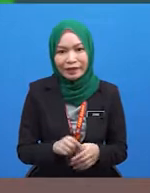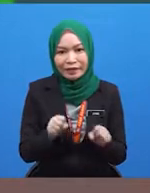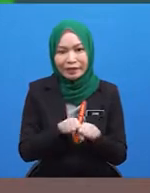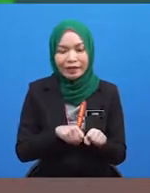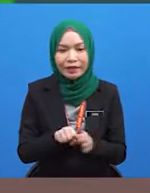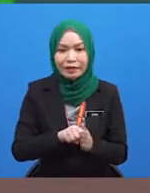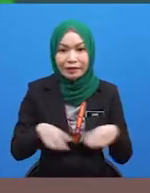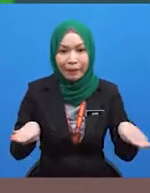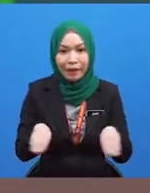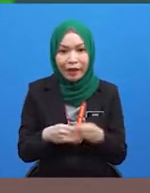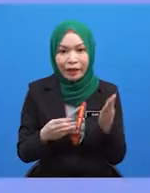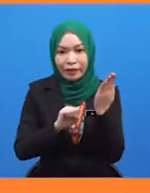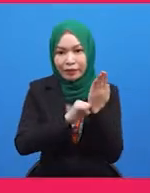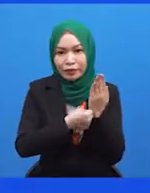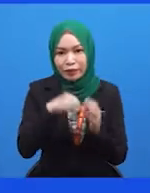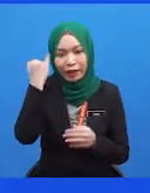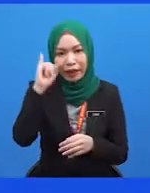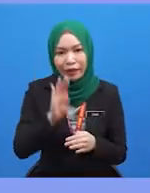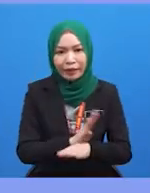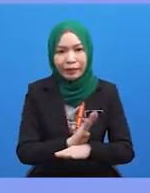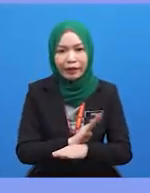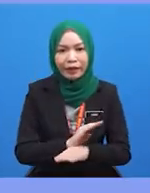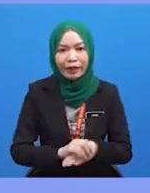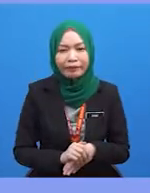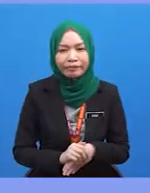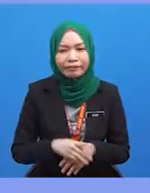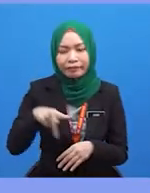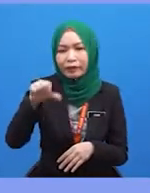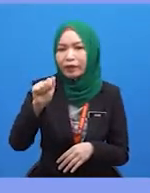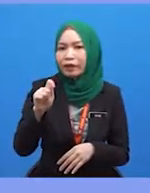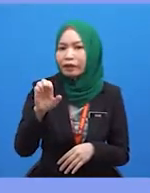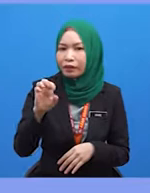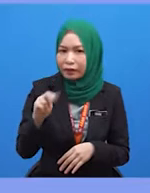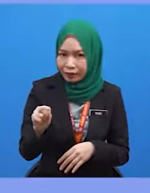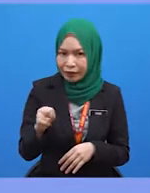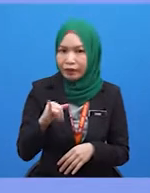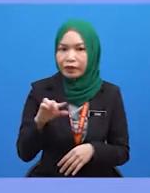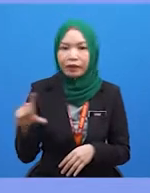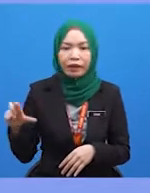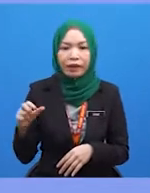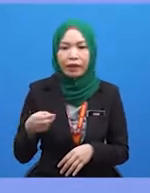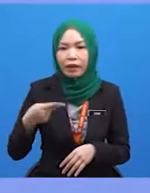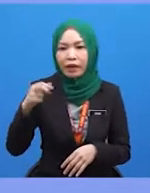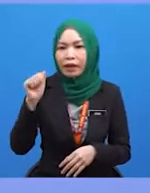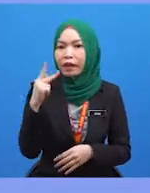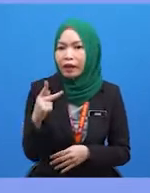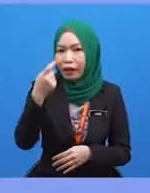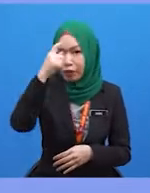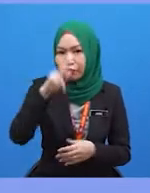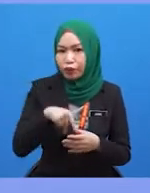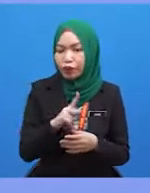Wan jelaskan sedikit? Patent ialah hak untuk mengeluarkan sesuatu